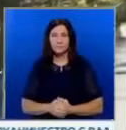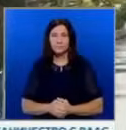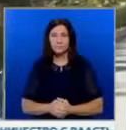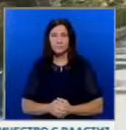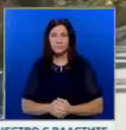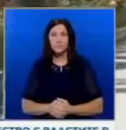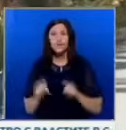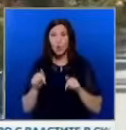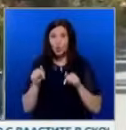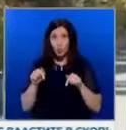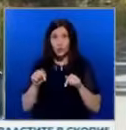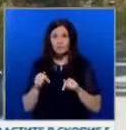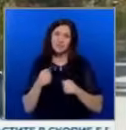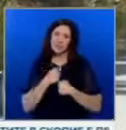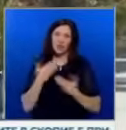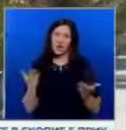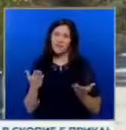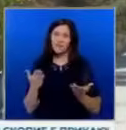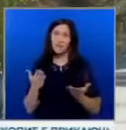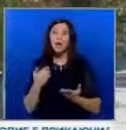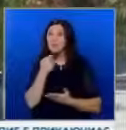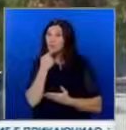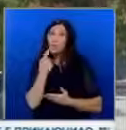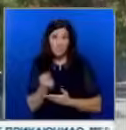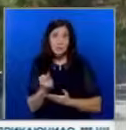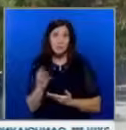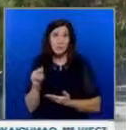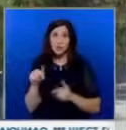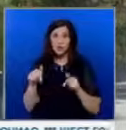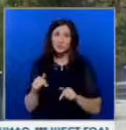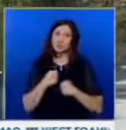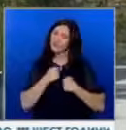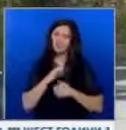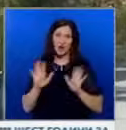Той тук ли? Съжалявам. Ако поне да го питате, че сме тук.